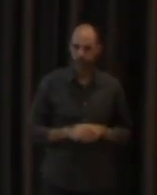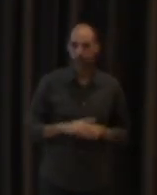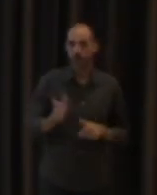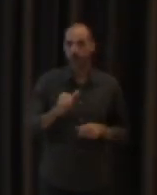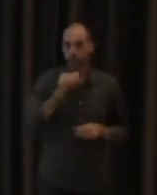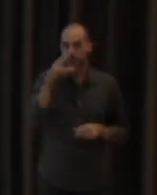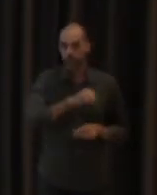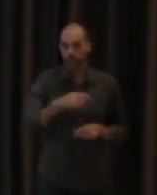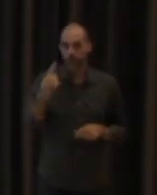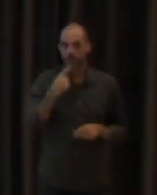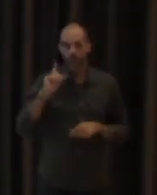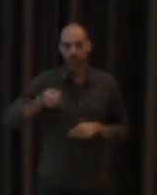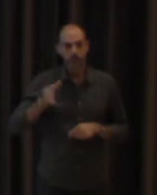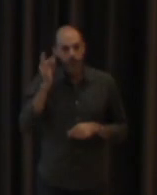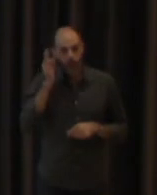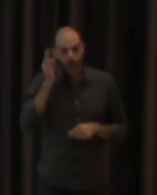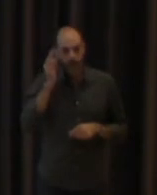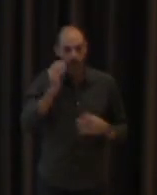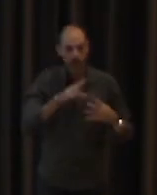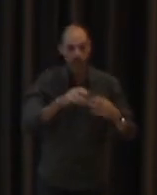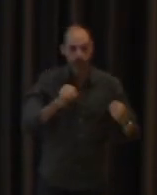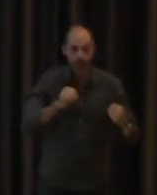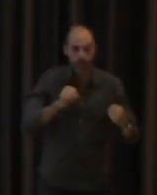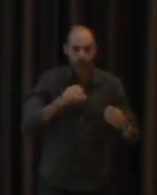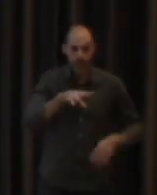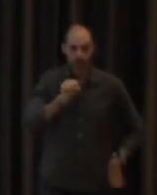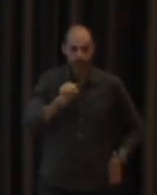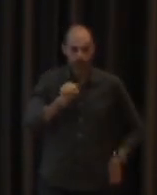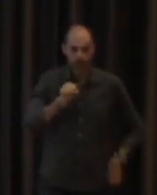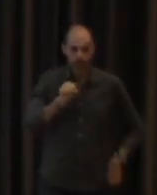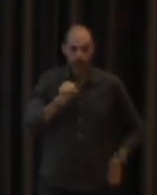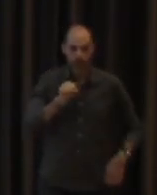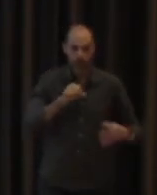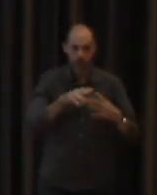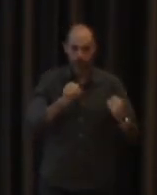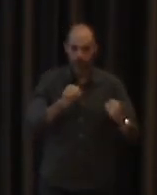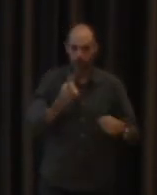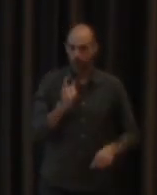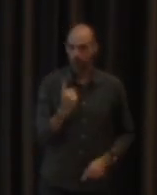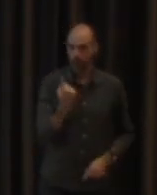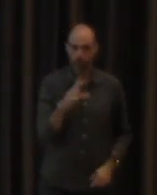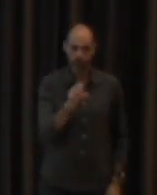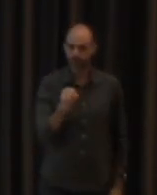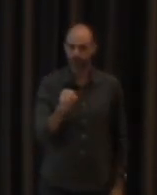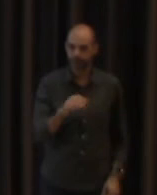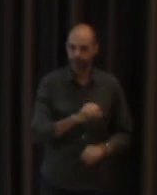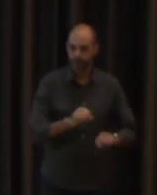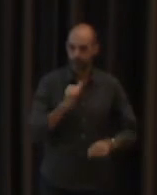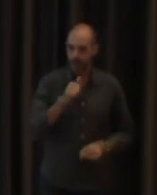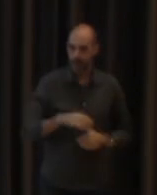oració com la directora se ve, perquè el verb avenir-se vol dos participants i només n'hi hem donat un. A